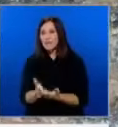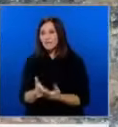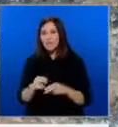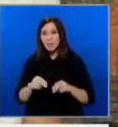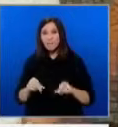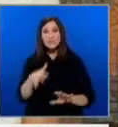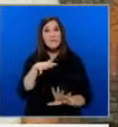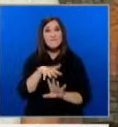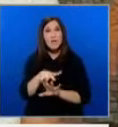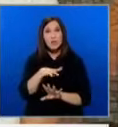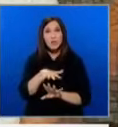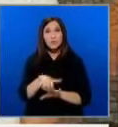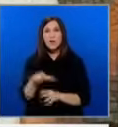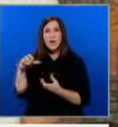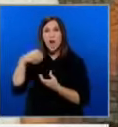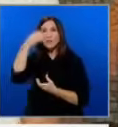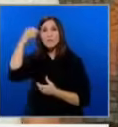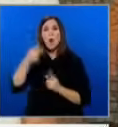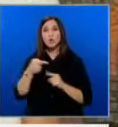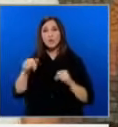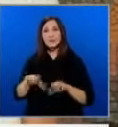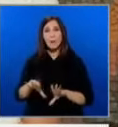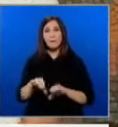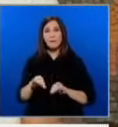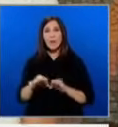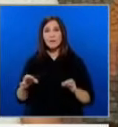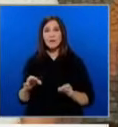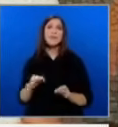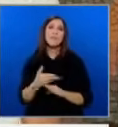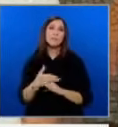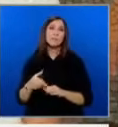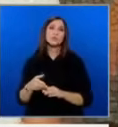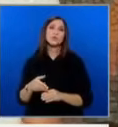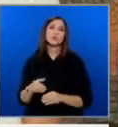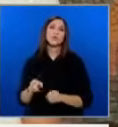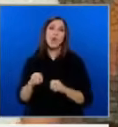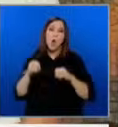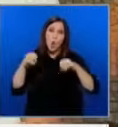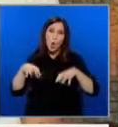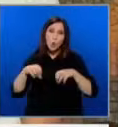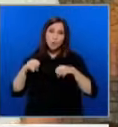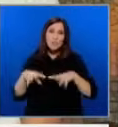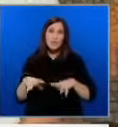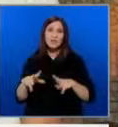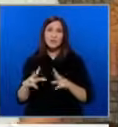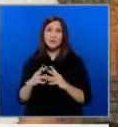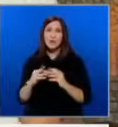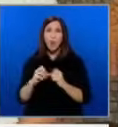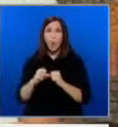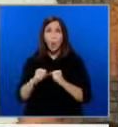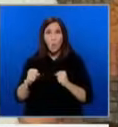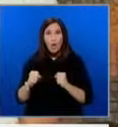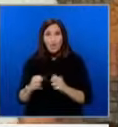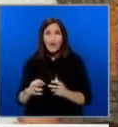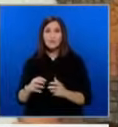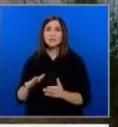дим. Затова от сега сме предприели мерки тя непрекъснато да се оросява и да се уплътнява, да се валира до